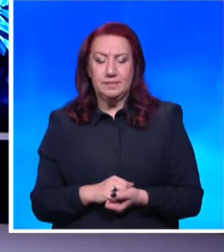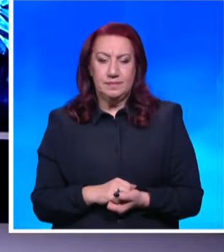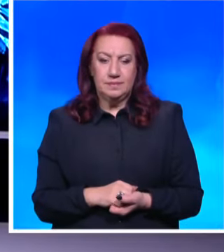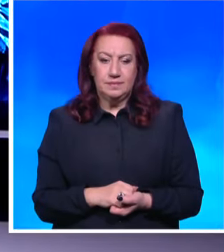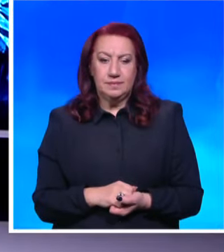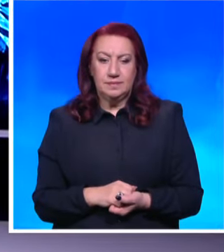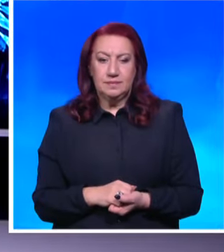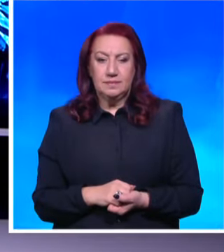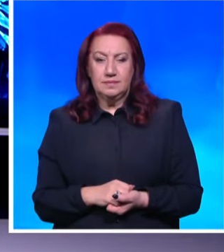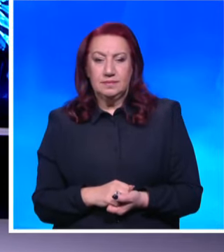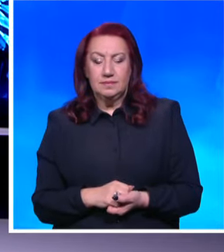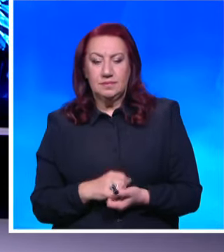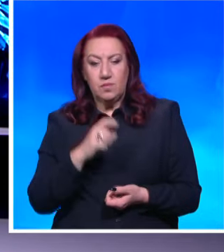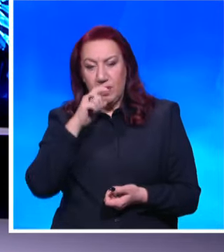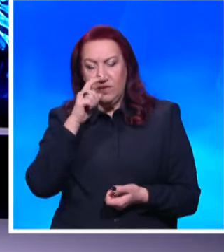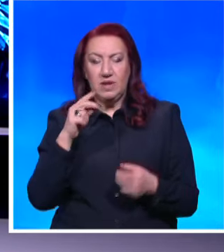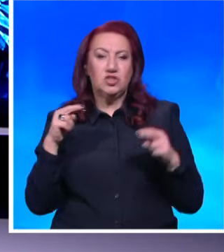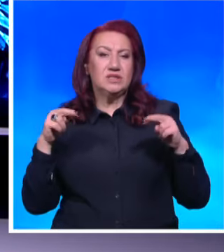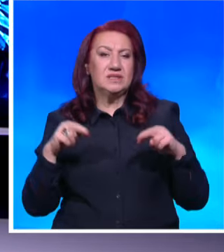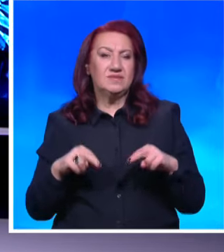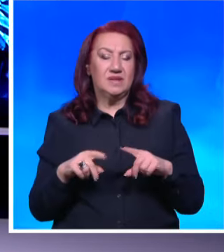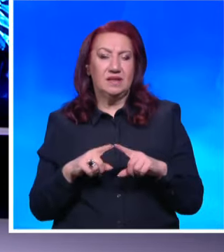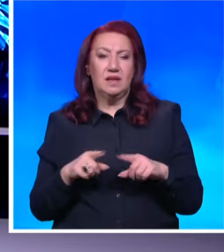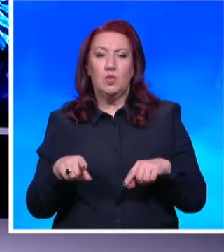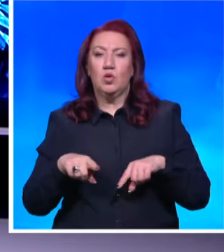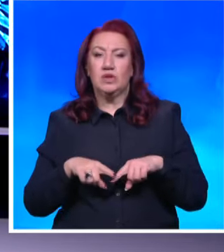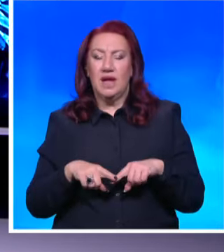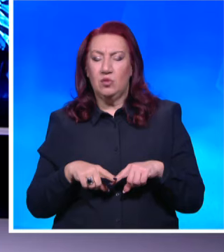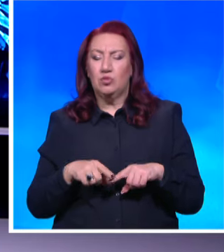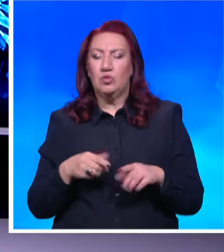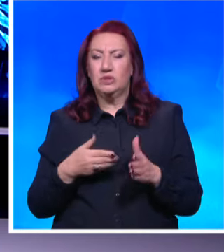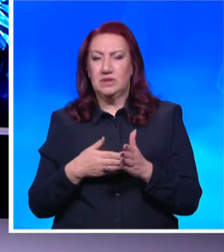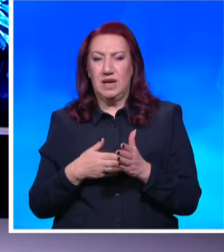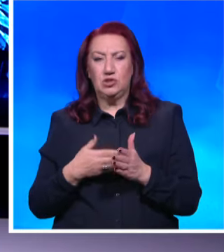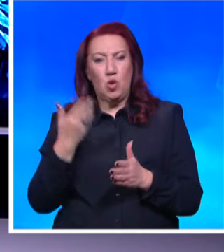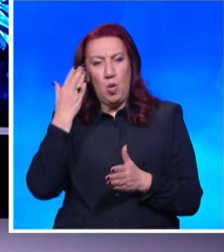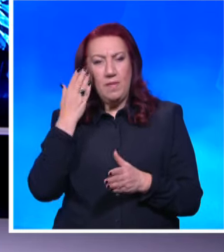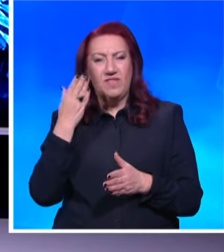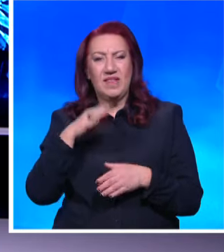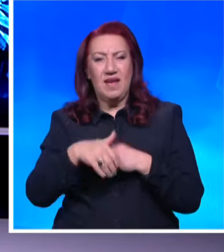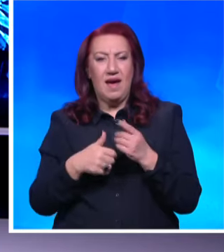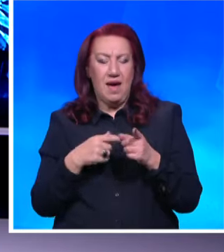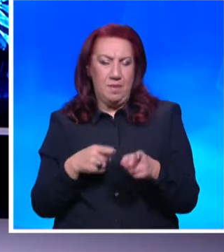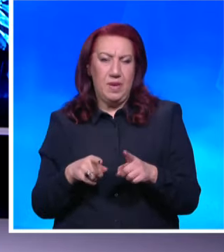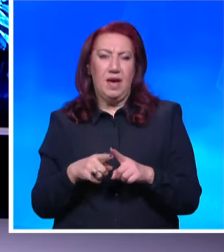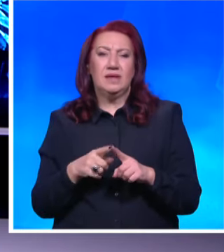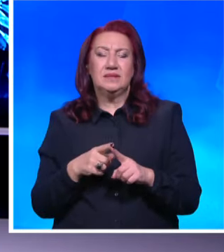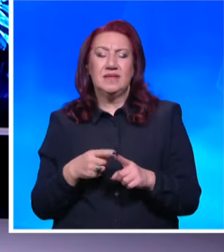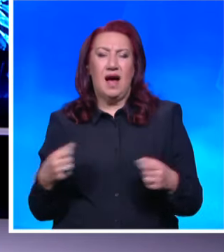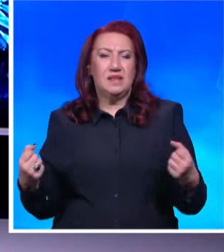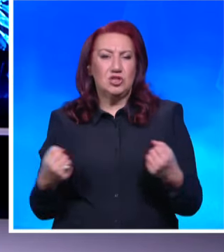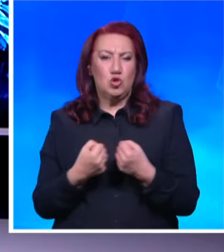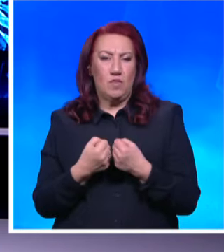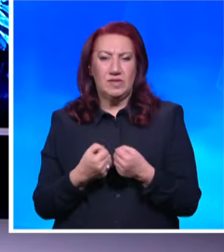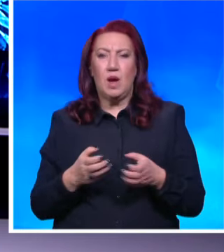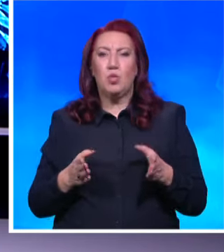Ключов свидетел по делото срещу обвиняемия за фаталната катастрофа на булевард Черни връх Георги Семерджиев отново не се яви в съда. Става